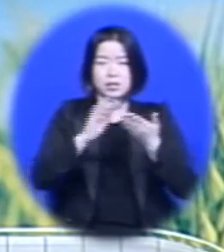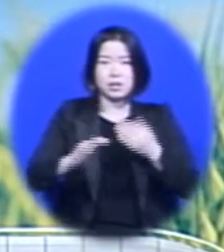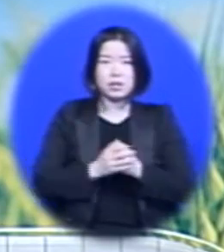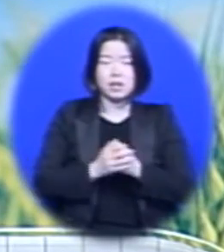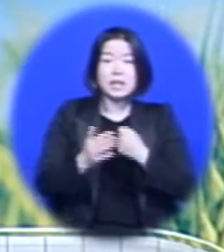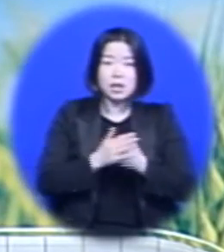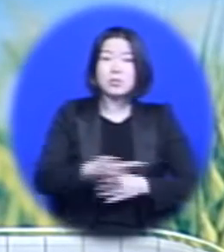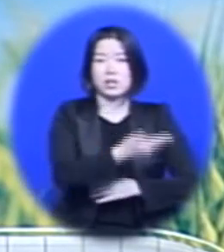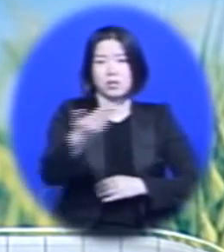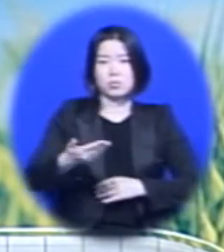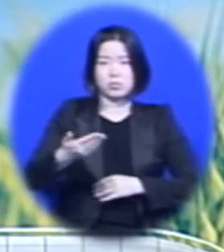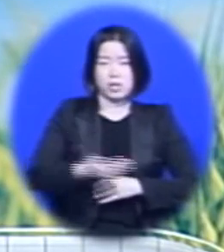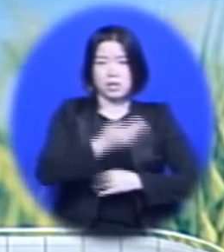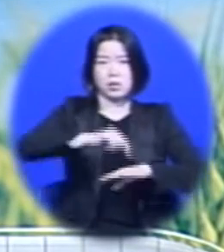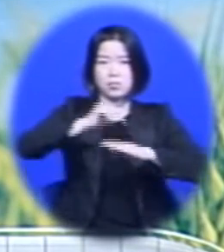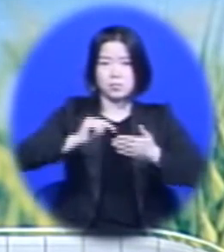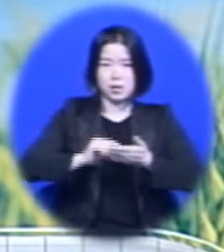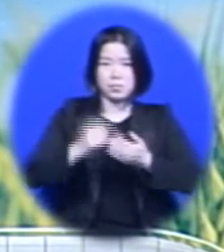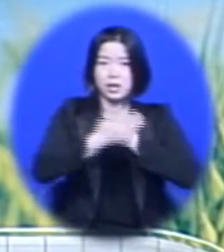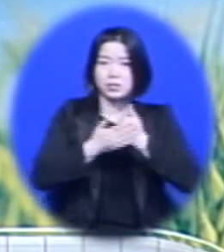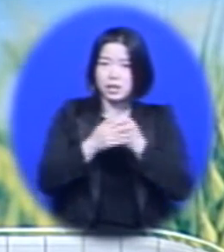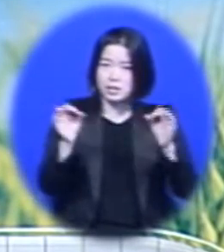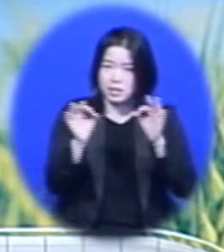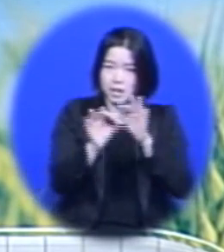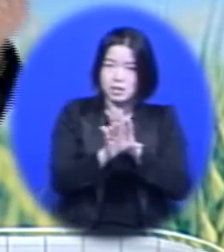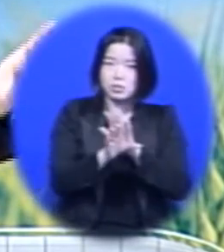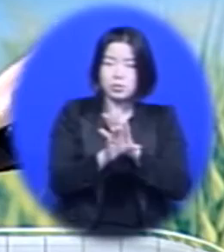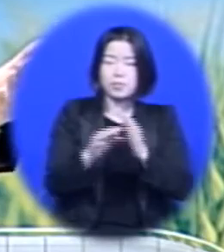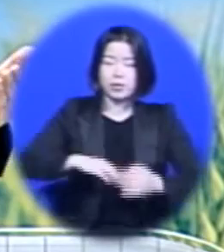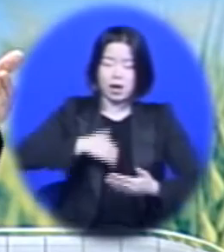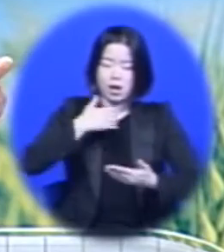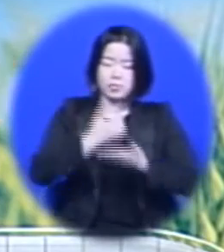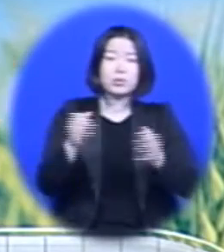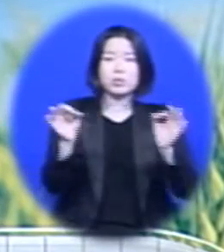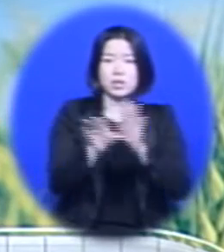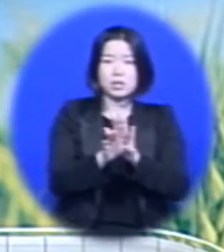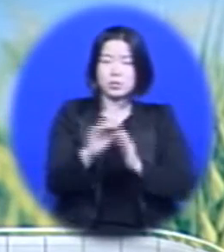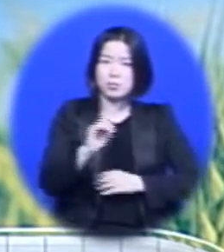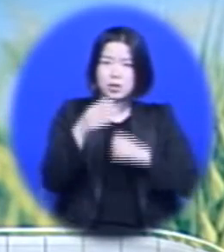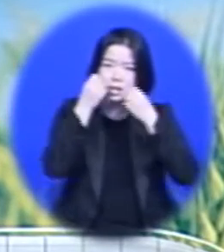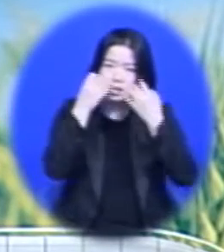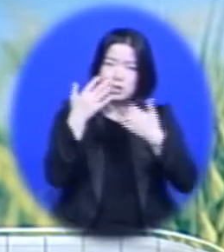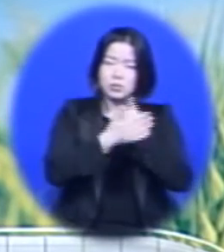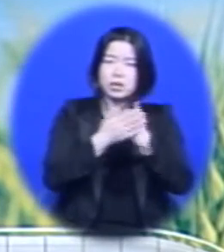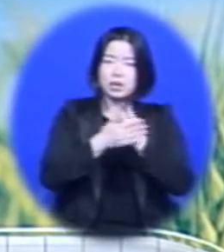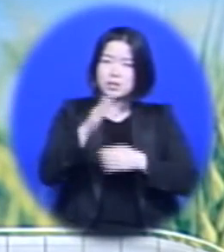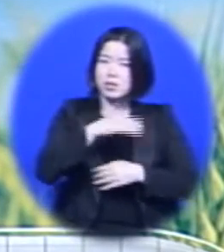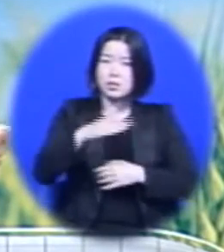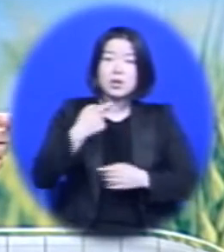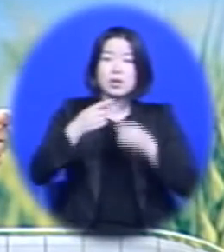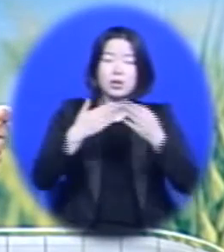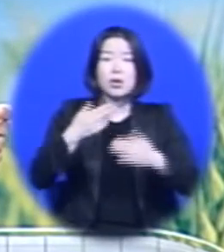그러므로 여러분의 마음에 은혜가 사라지고 감동도 사라지고 뭔가 새로운 은혜가 전혀 경험되지